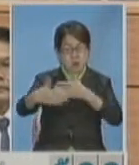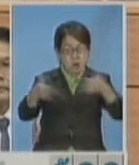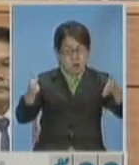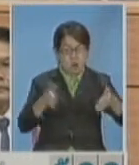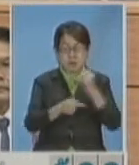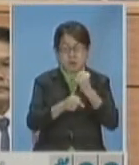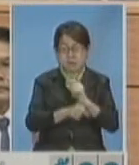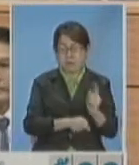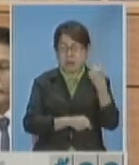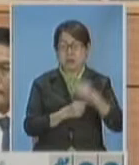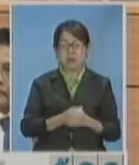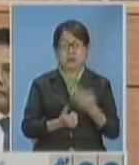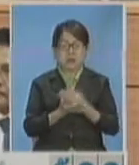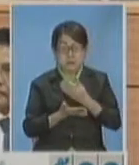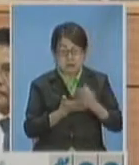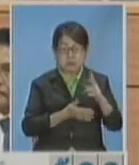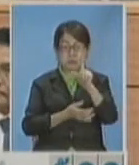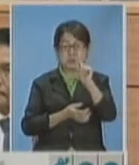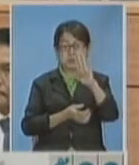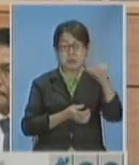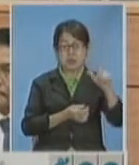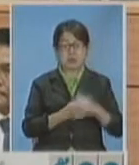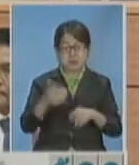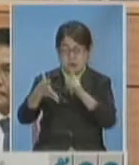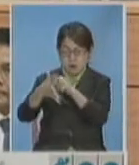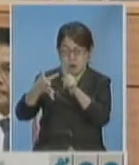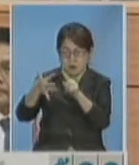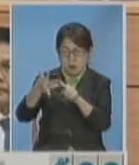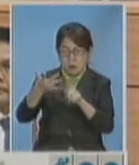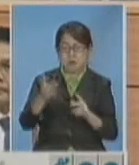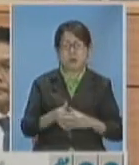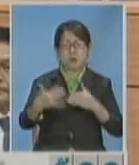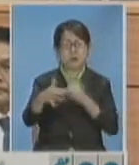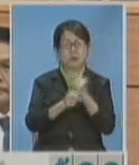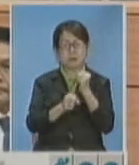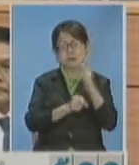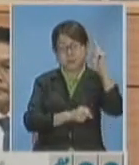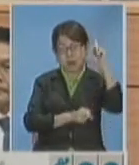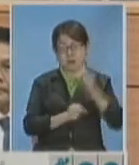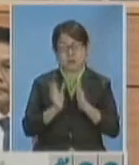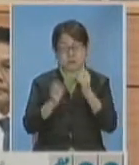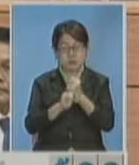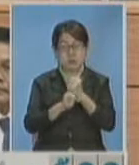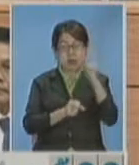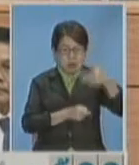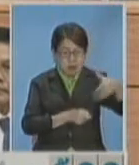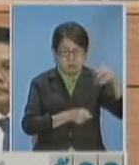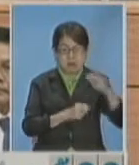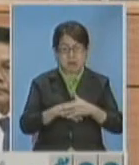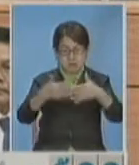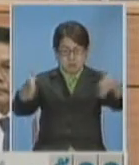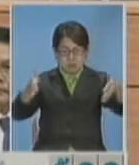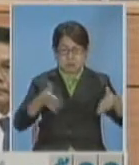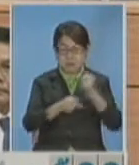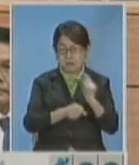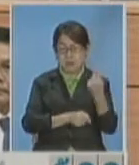ป็นเงินถึง24ล้านบาทท่านประธานครับห้องนักข่าวให้นักข่าวออกไปนอกห้องกั้นห้อง